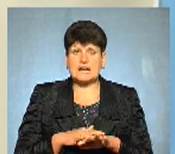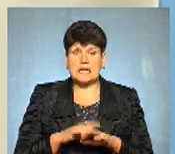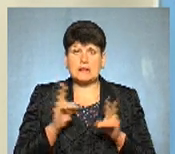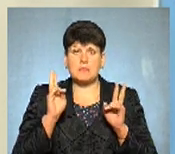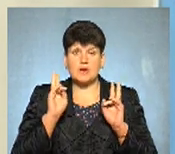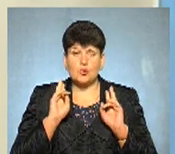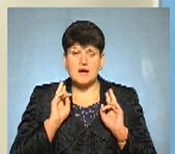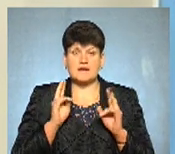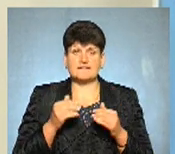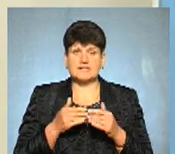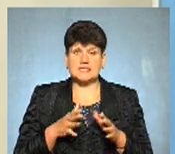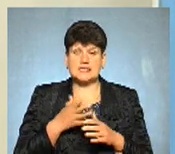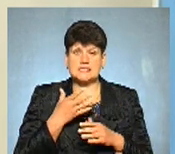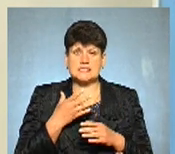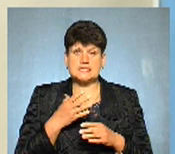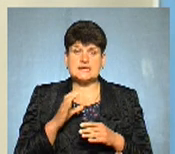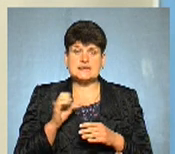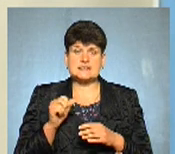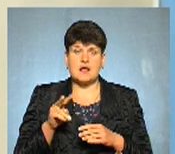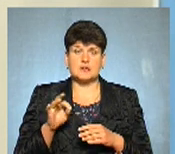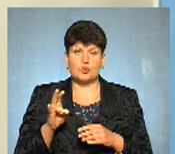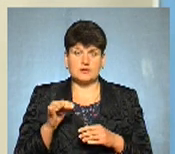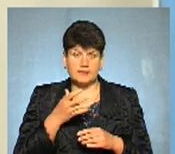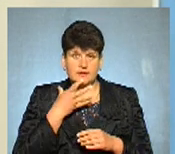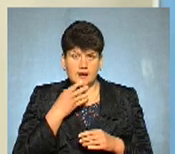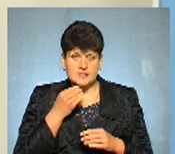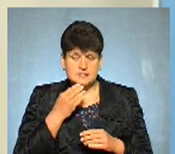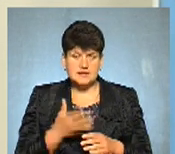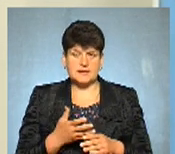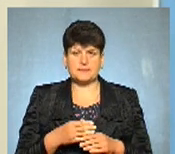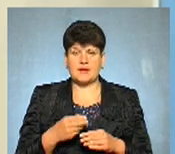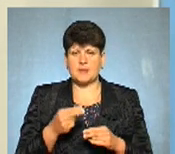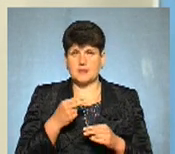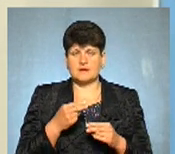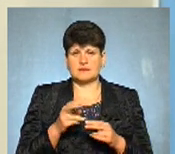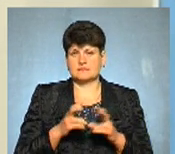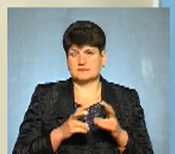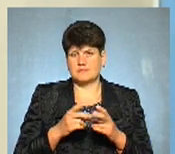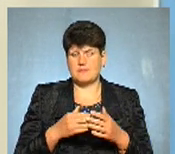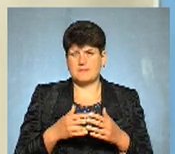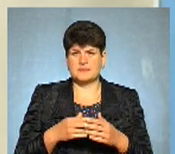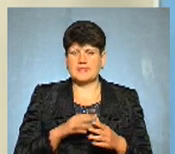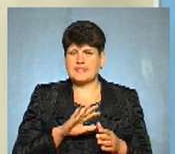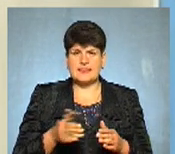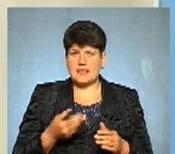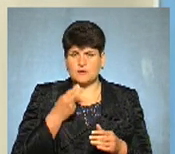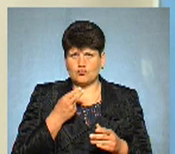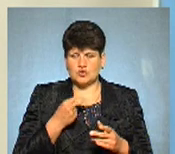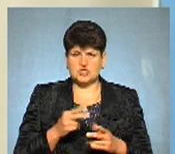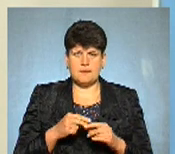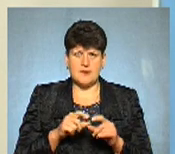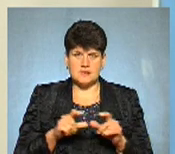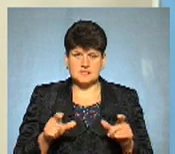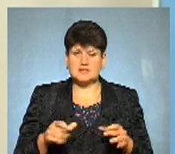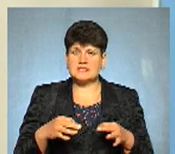перукарень, відкриття салонів краси, я вже сказав, так, а також непродовольчих магазинів. Щодо транспорту, вбачається, що в транспорті буде велике